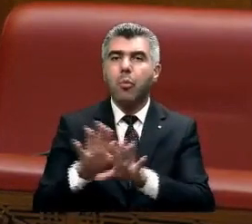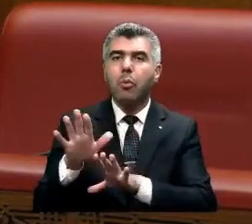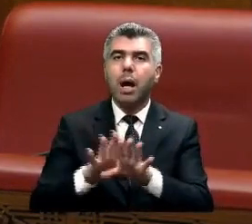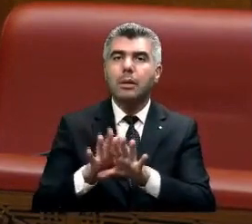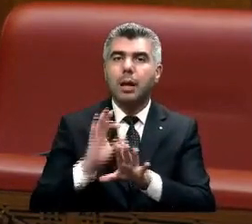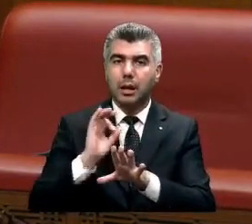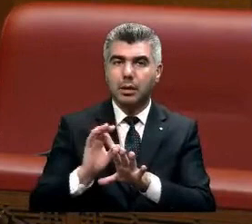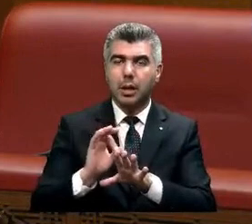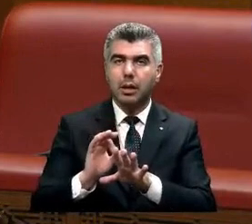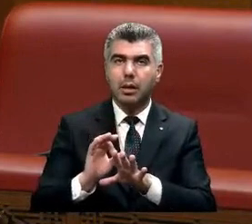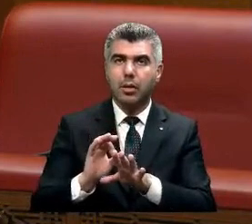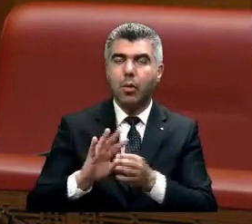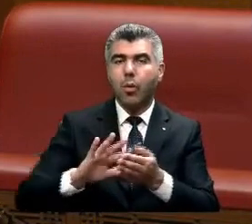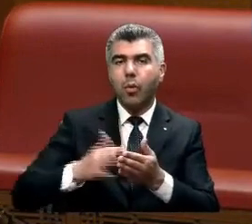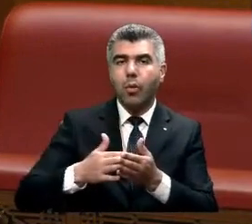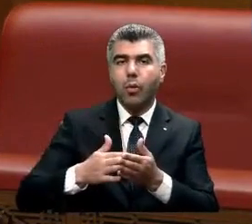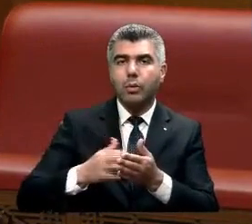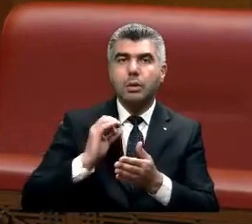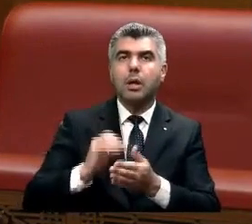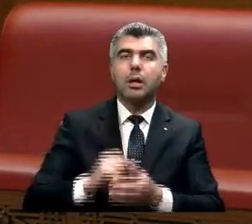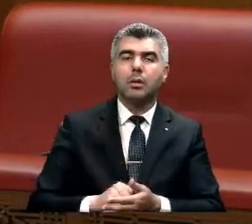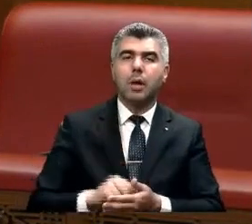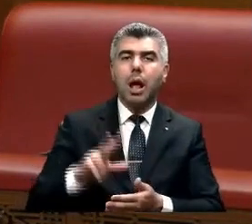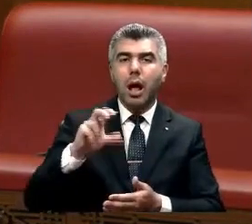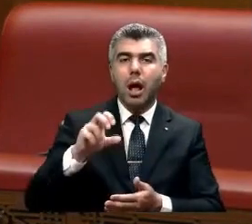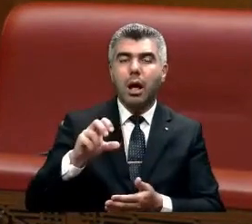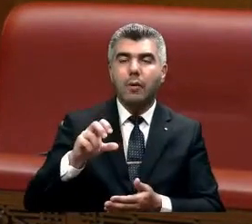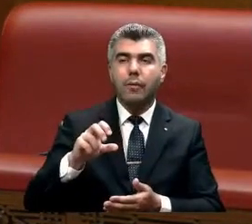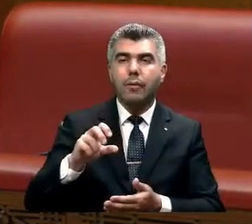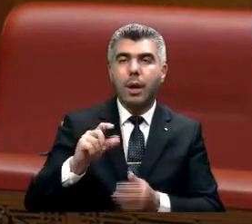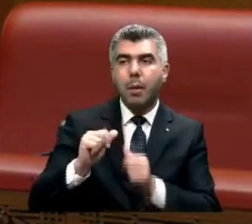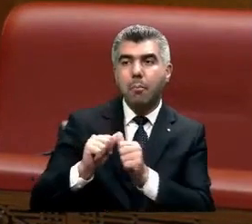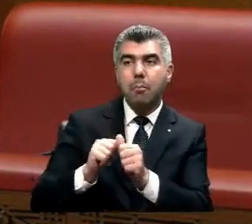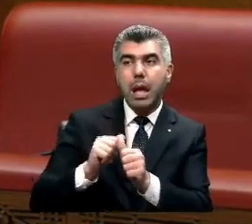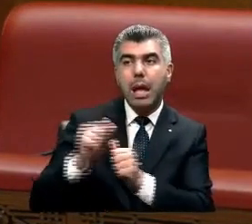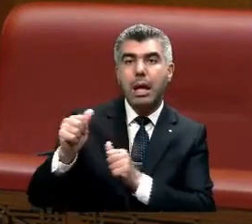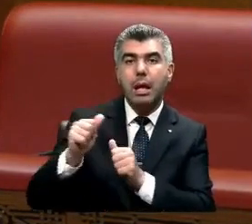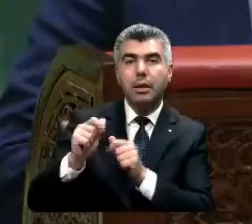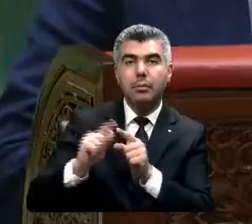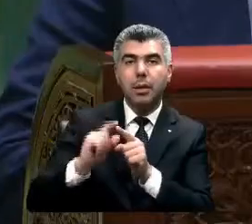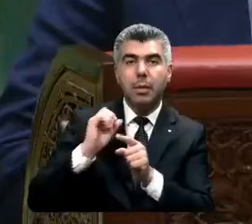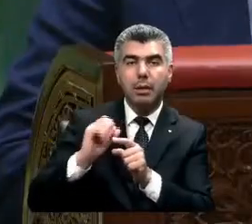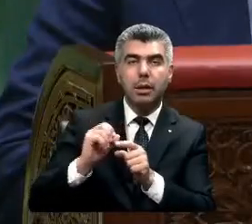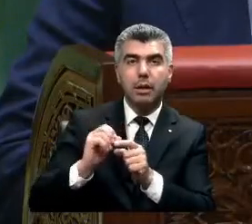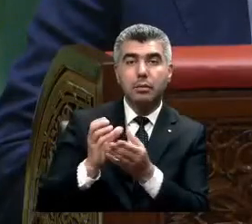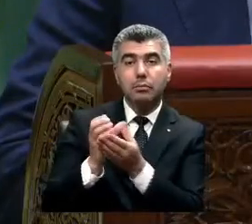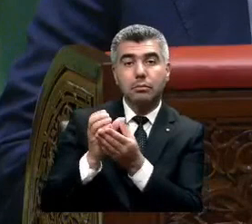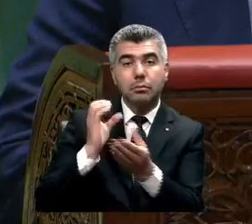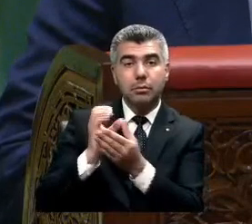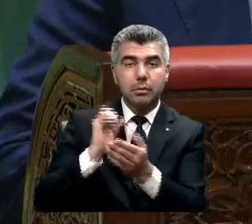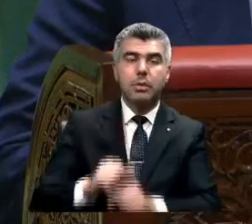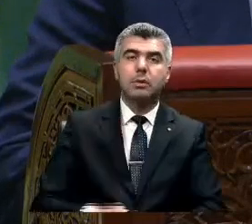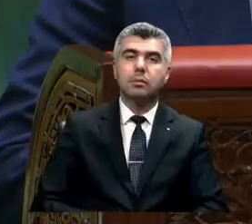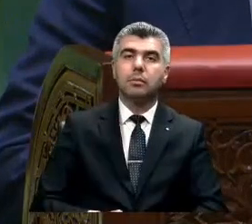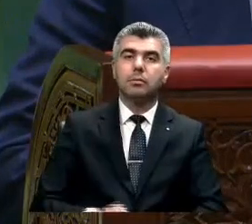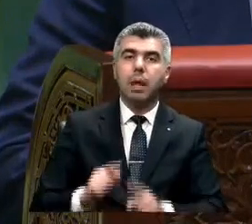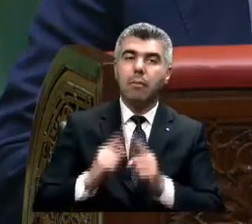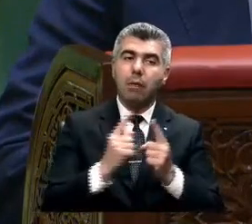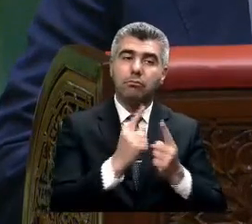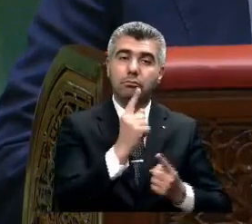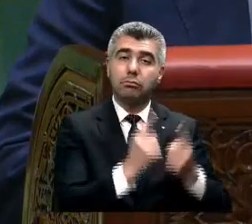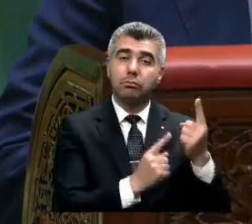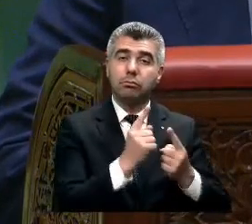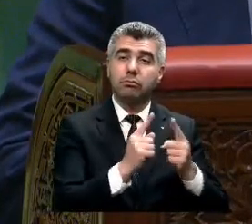لانها متاخدش بعين الاعتبار الطابع المحلي اللي تيتميز به هذا النوع من النقل واختلاف